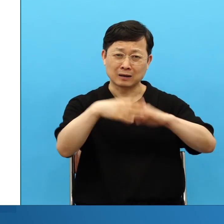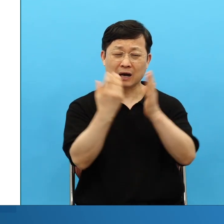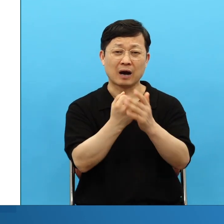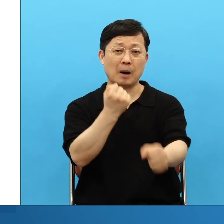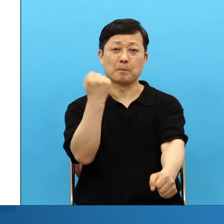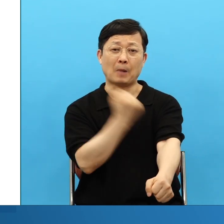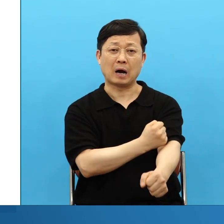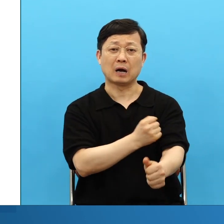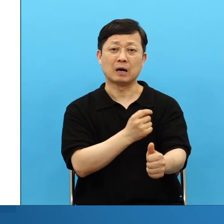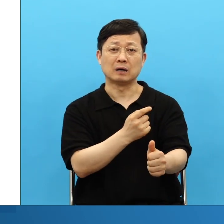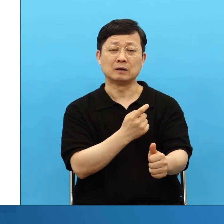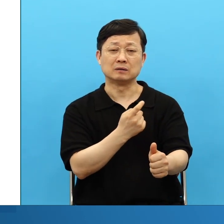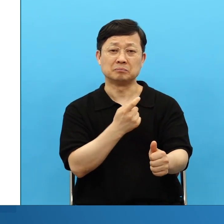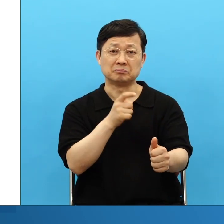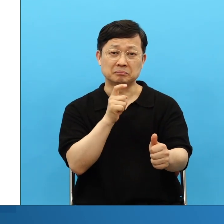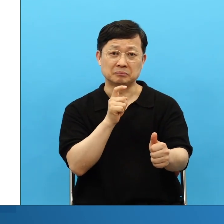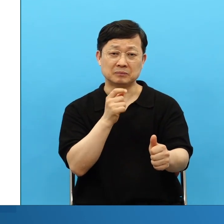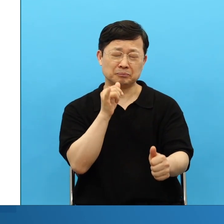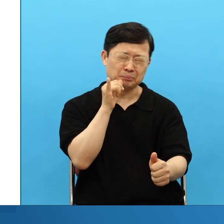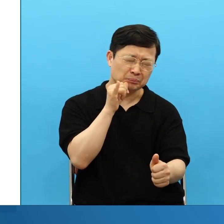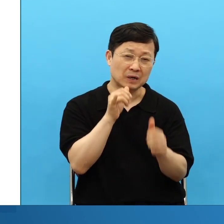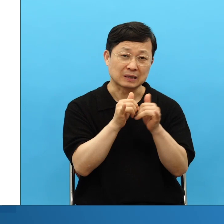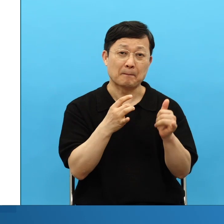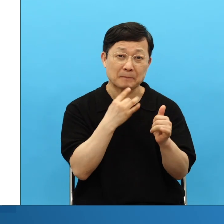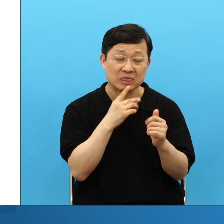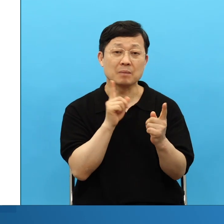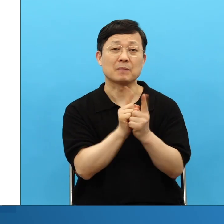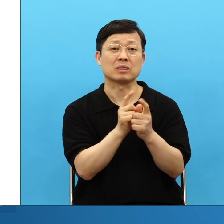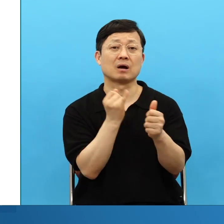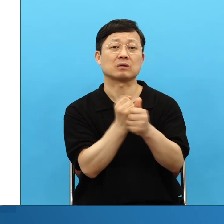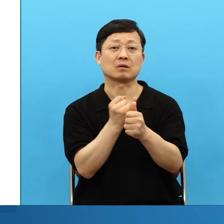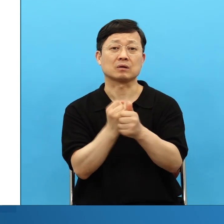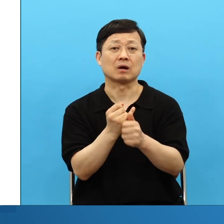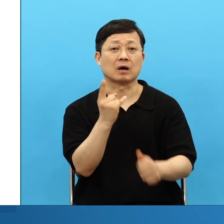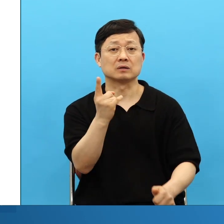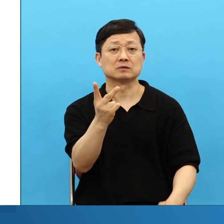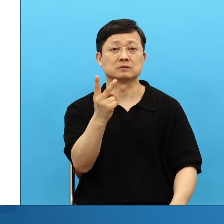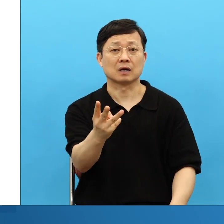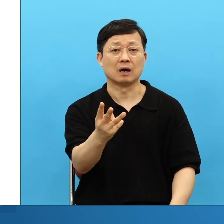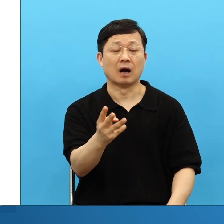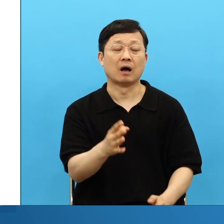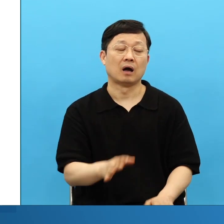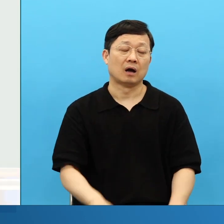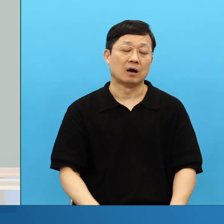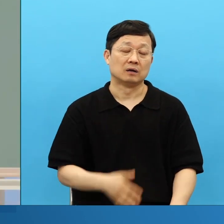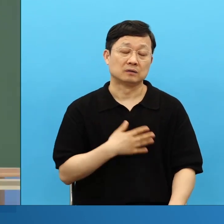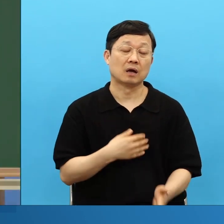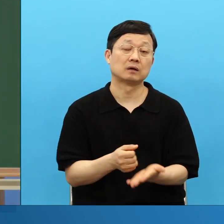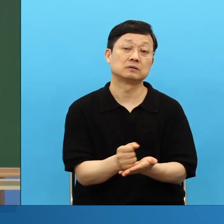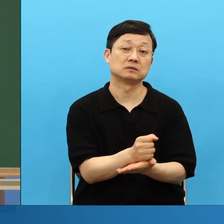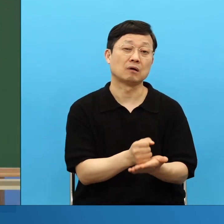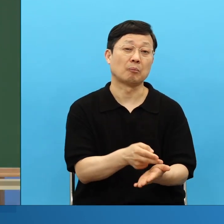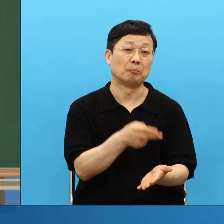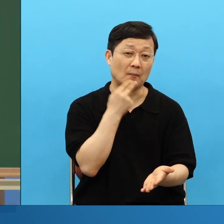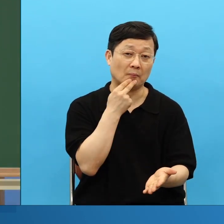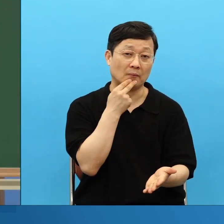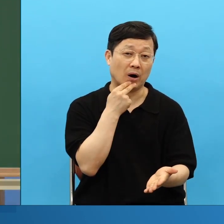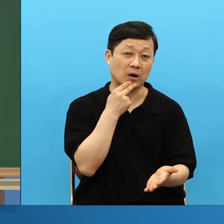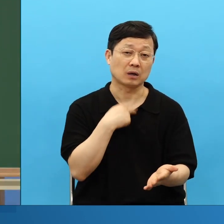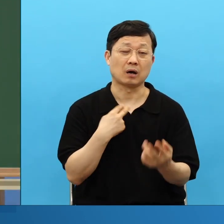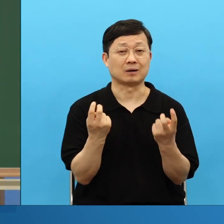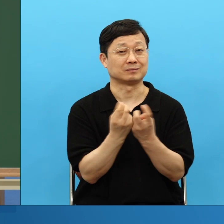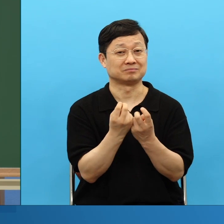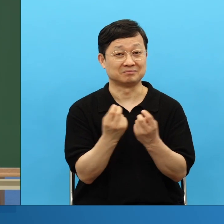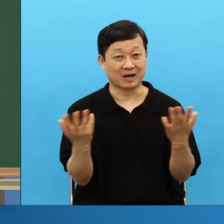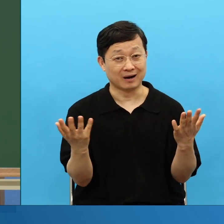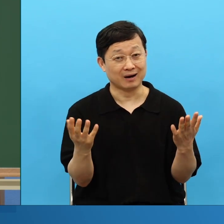이래가 만나려고 해도 어려울 텐데, 그럼 운명이라 하죠. 일반 사람들은 내 팔짱 같다 이러는데,